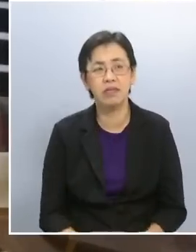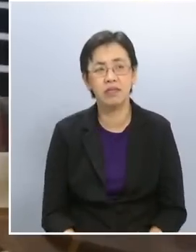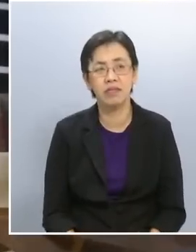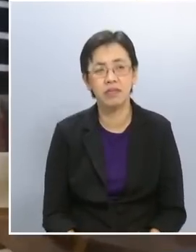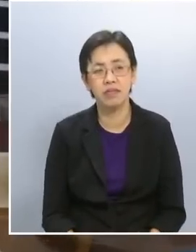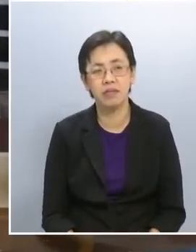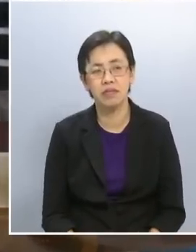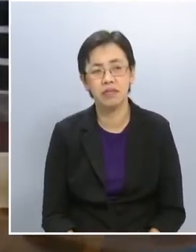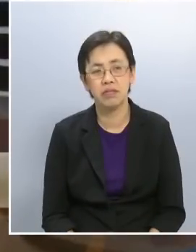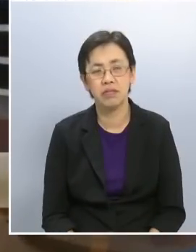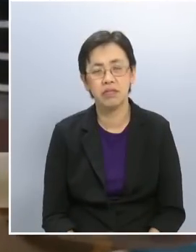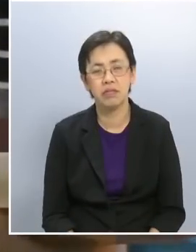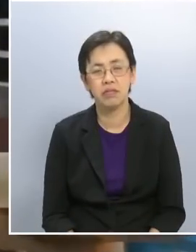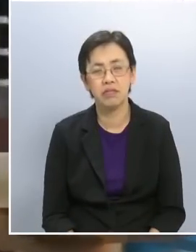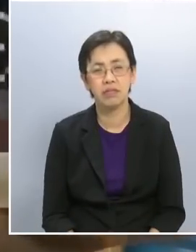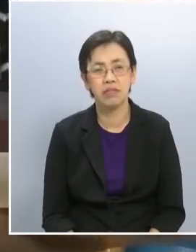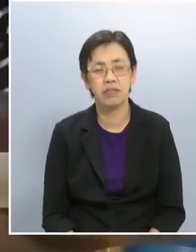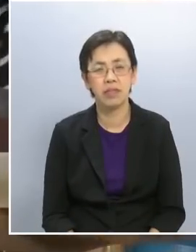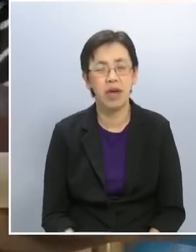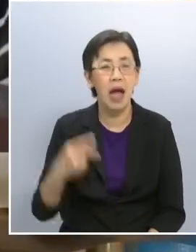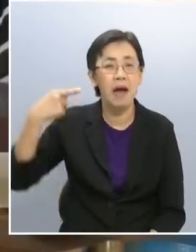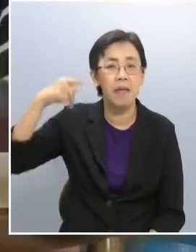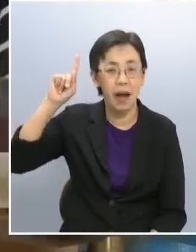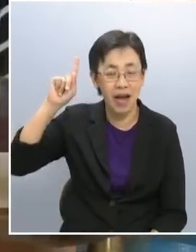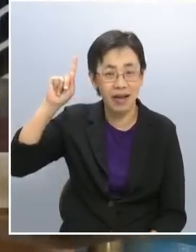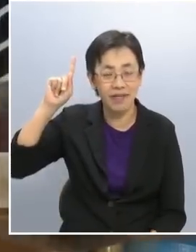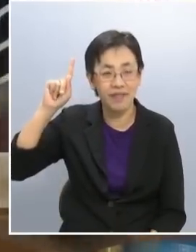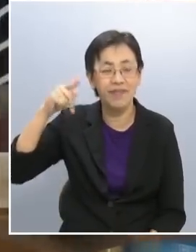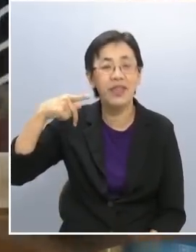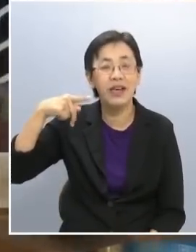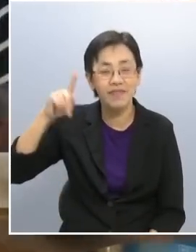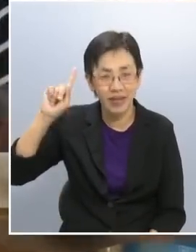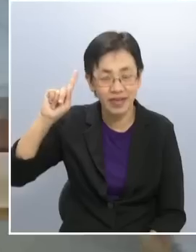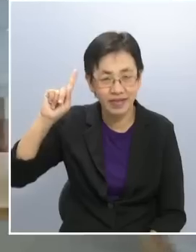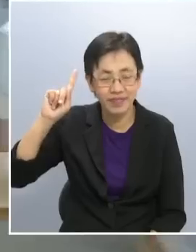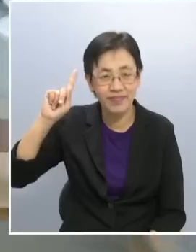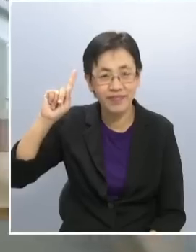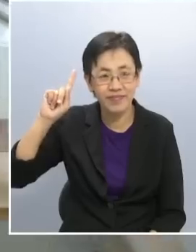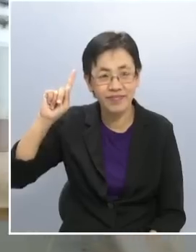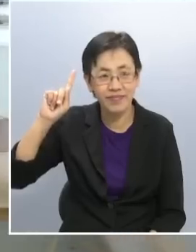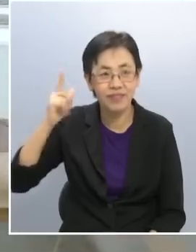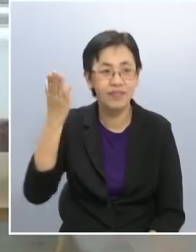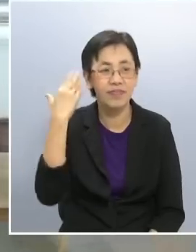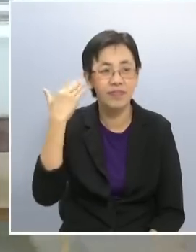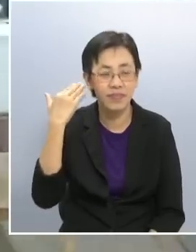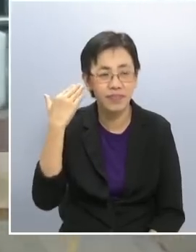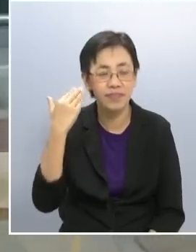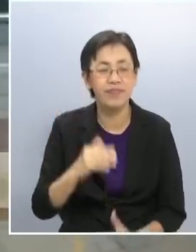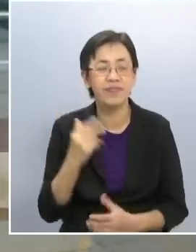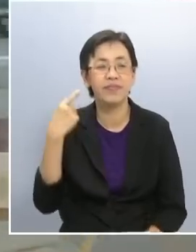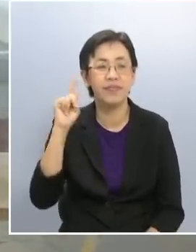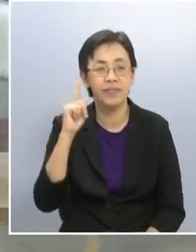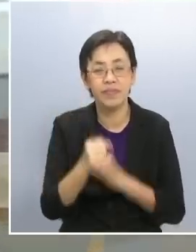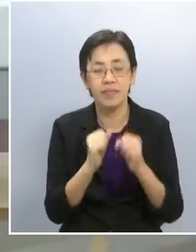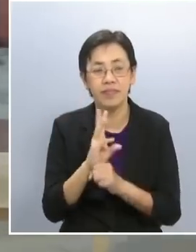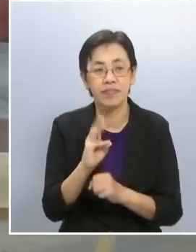ท่านผู้ชมครับคุณป้าซึ่งถือเป็นผู้ปกครองของน้องเมื่อวานนี้คุณแพรเมืองอายุ